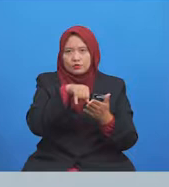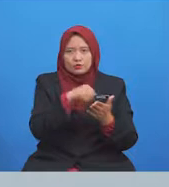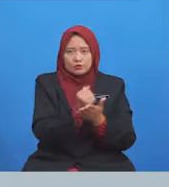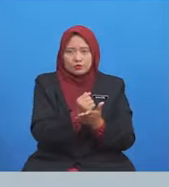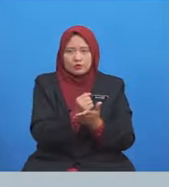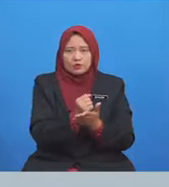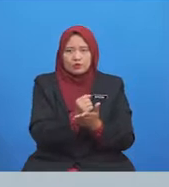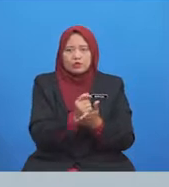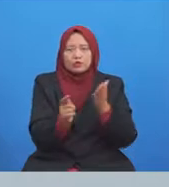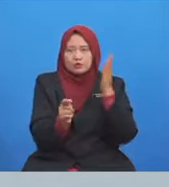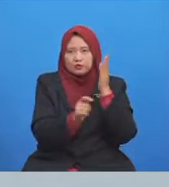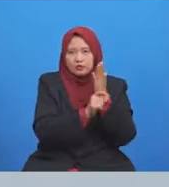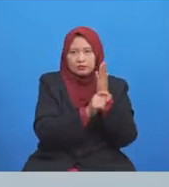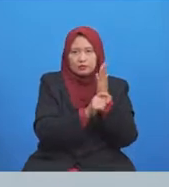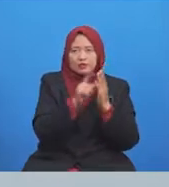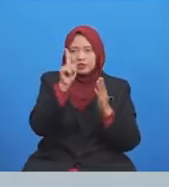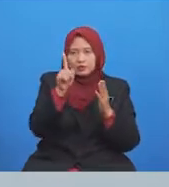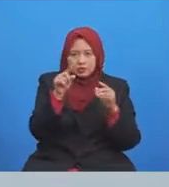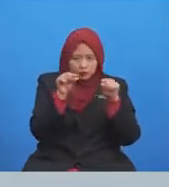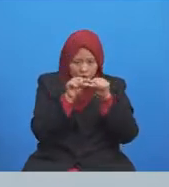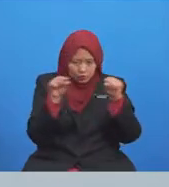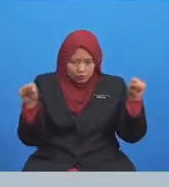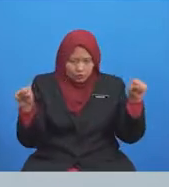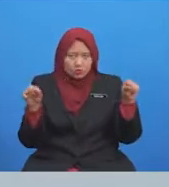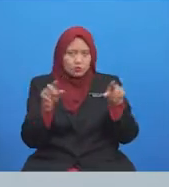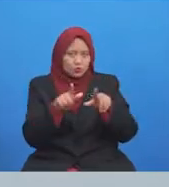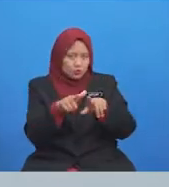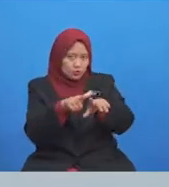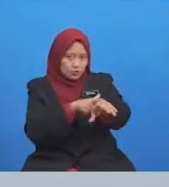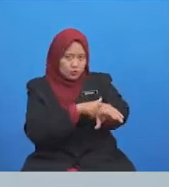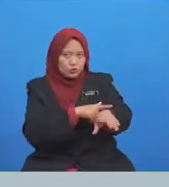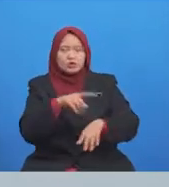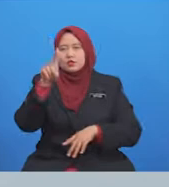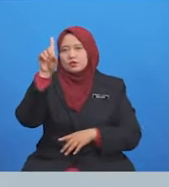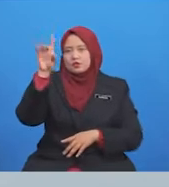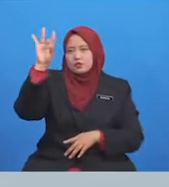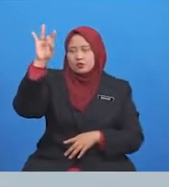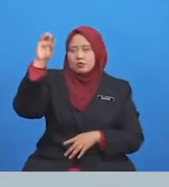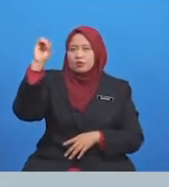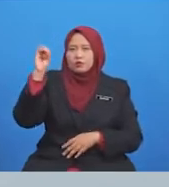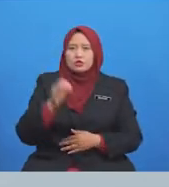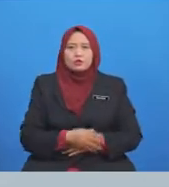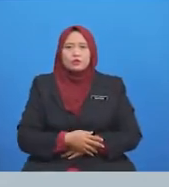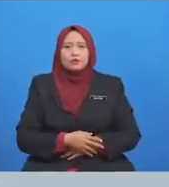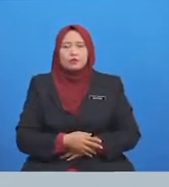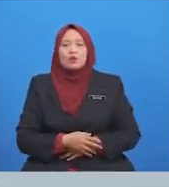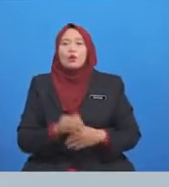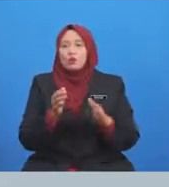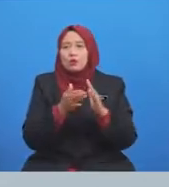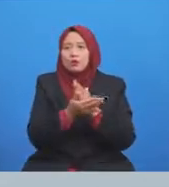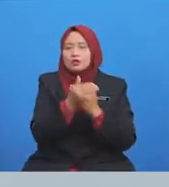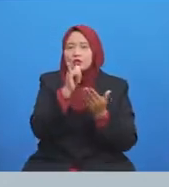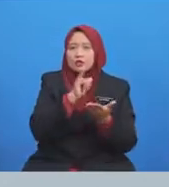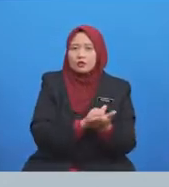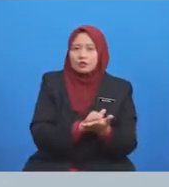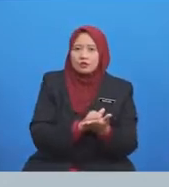garis lurus ialah 180 darjah. Maka dengan itu,